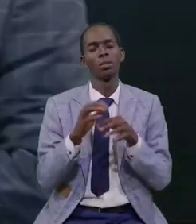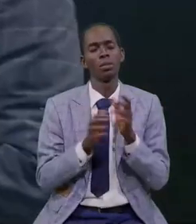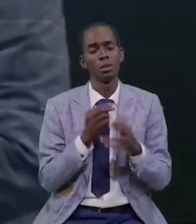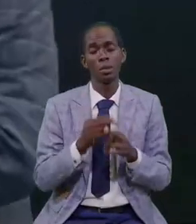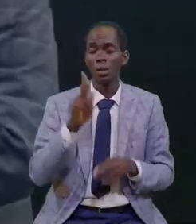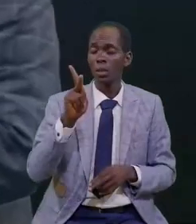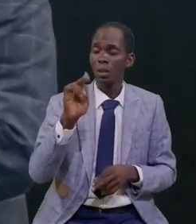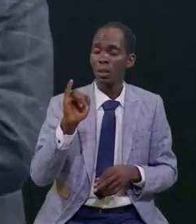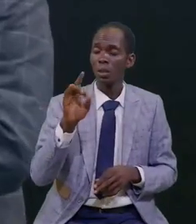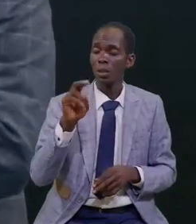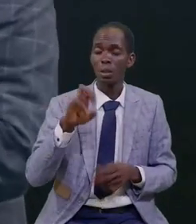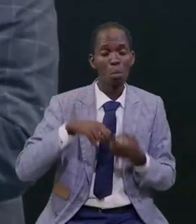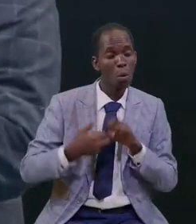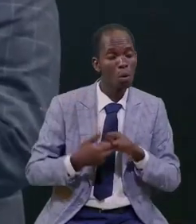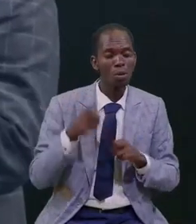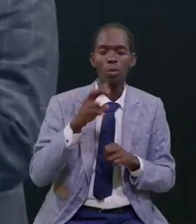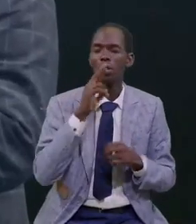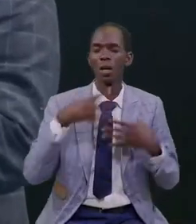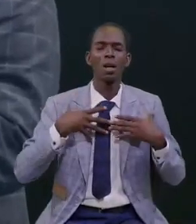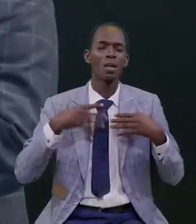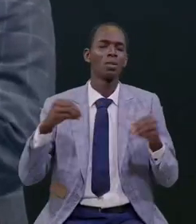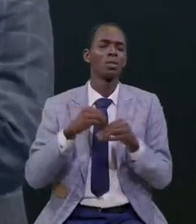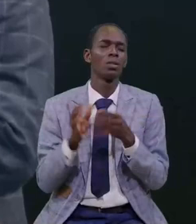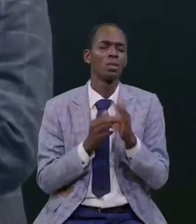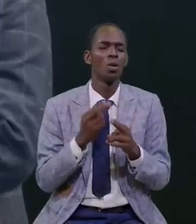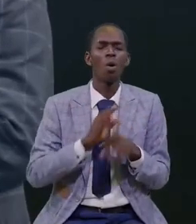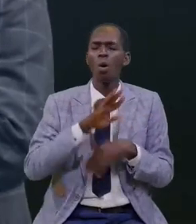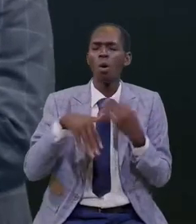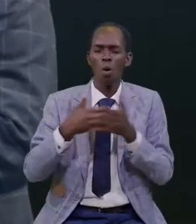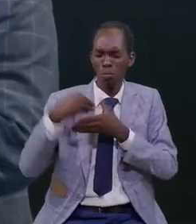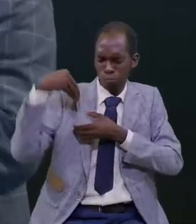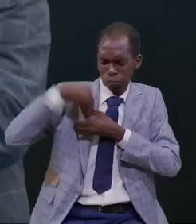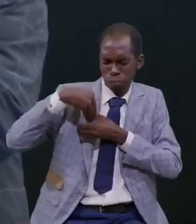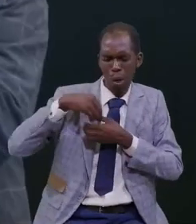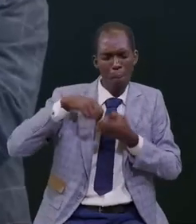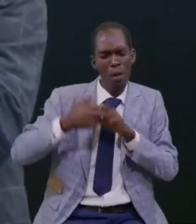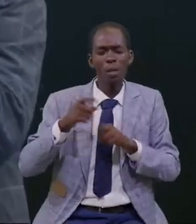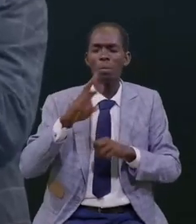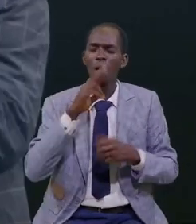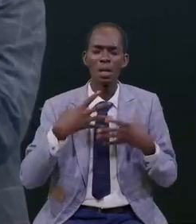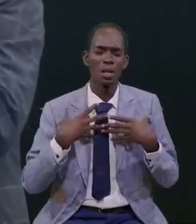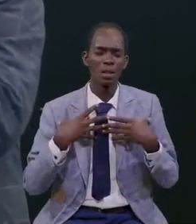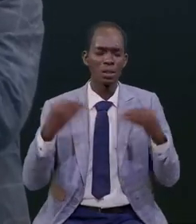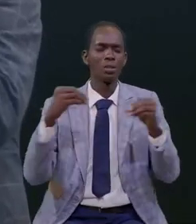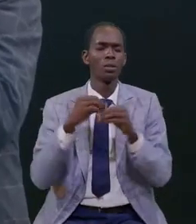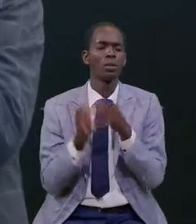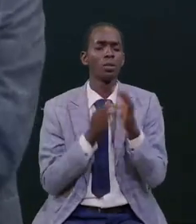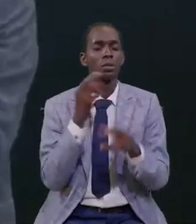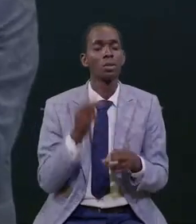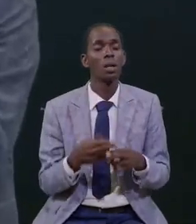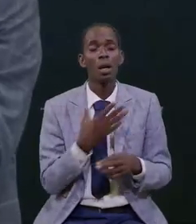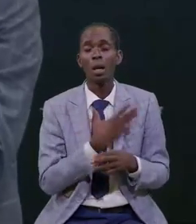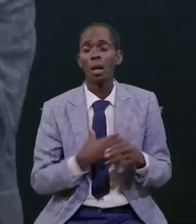de foi vous êtes guéris tout problème interne vous êtes guéris et